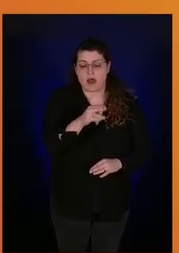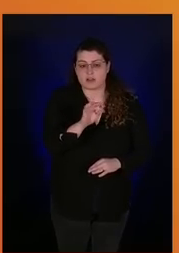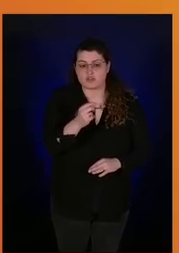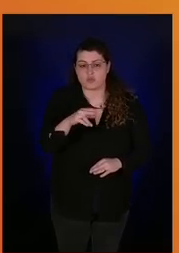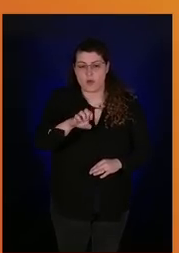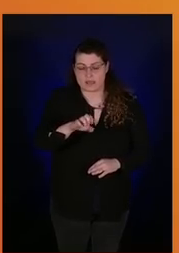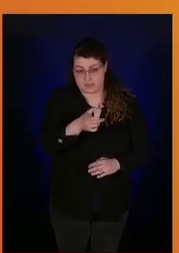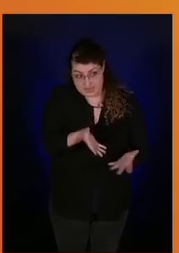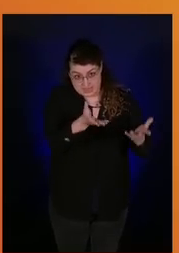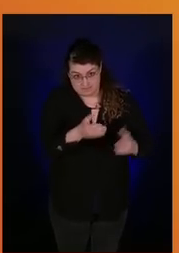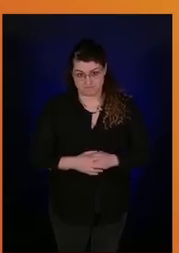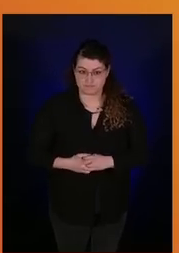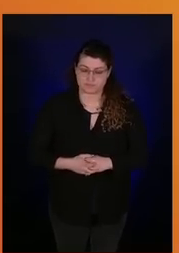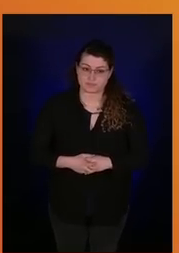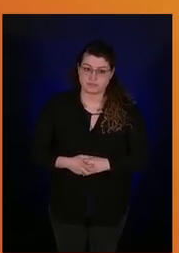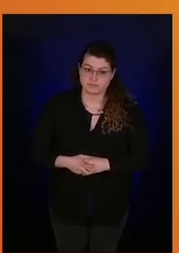vas-y.